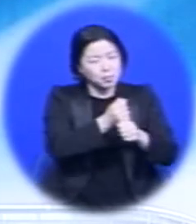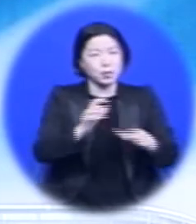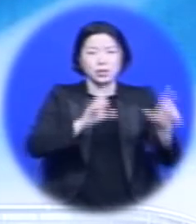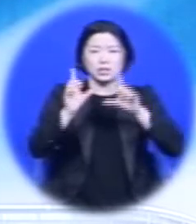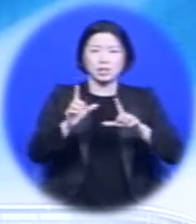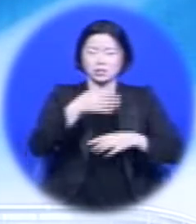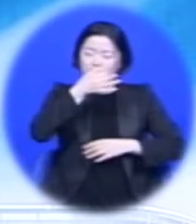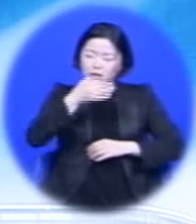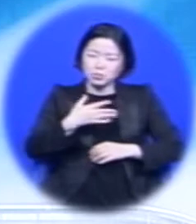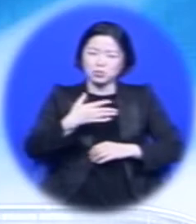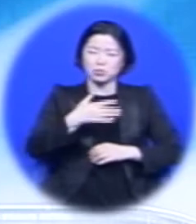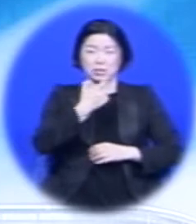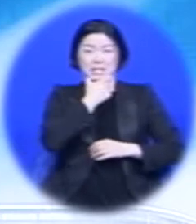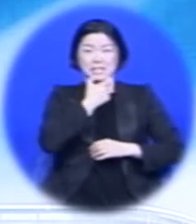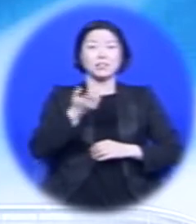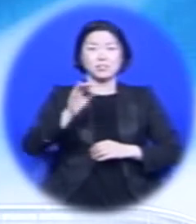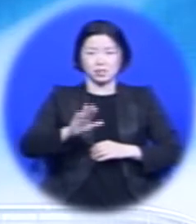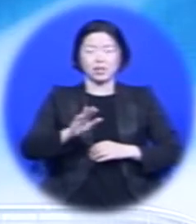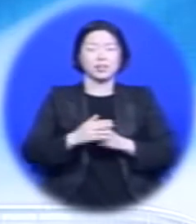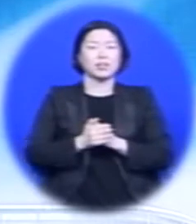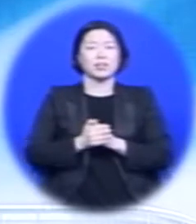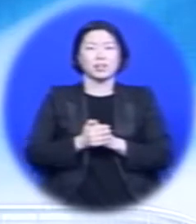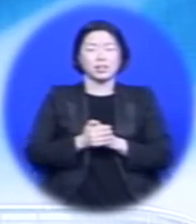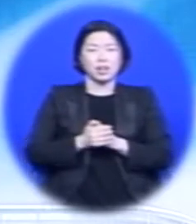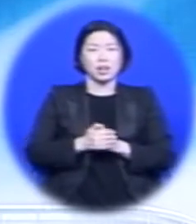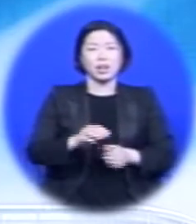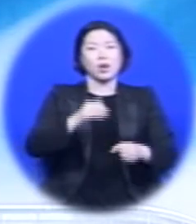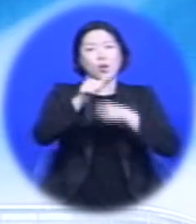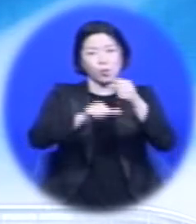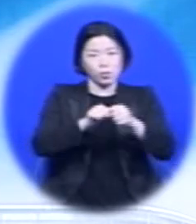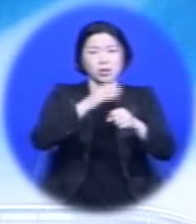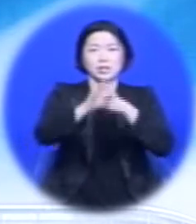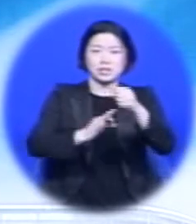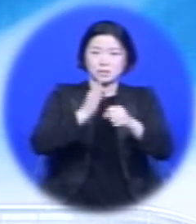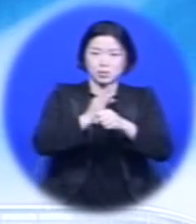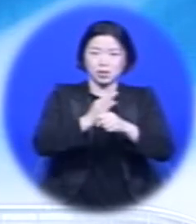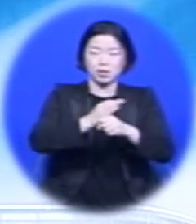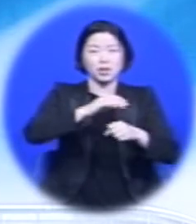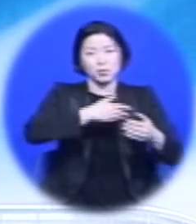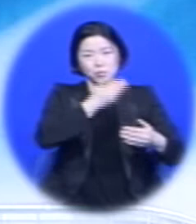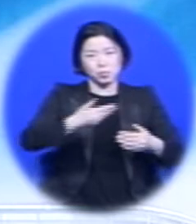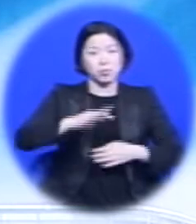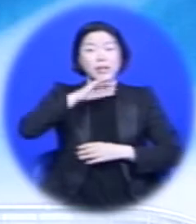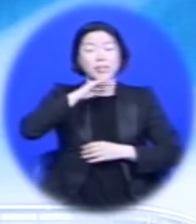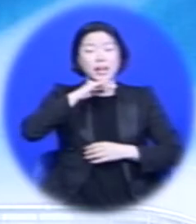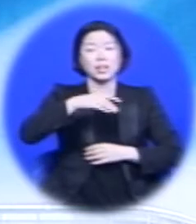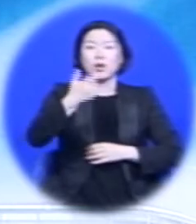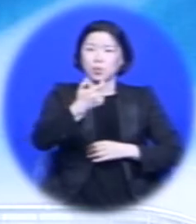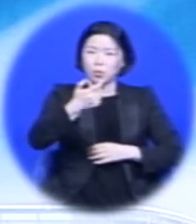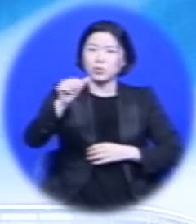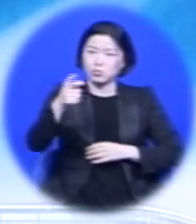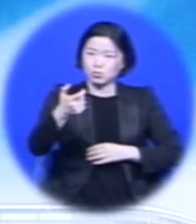힘들고 끔찍하고 싫었는데 이제 5년 지나고 10년 지나고 나이가 50이 지나고 60이